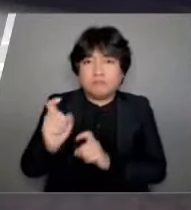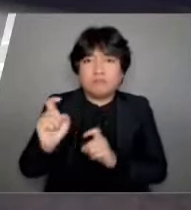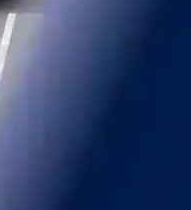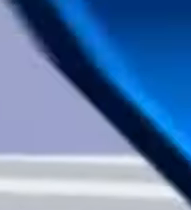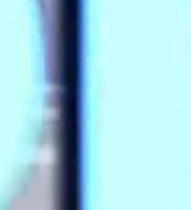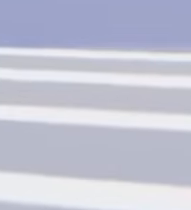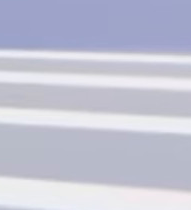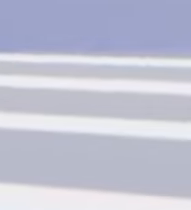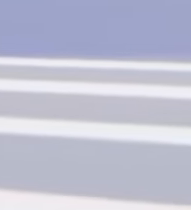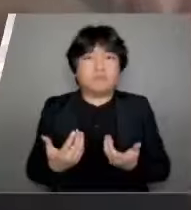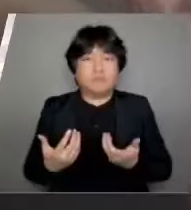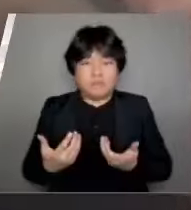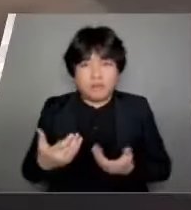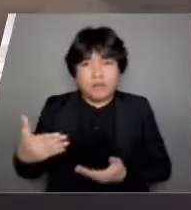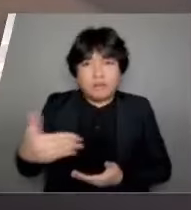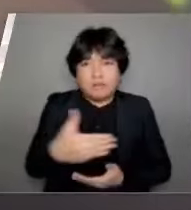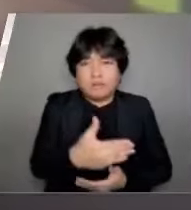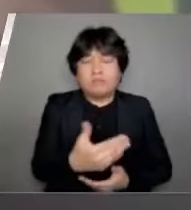Veneracion.